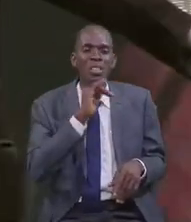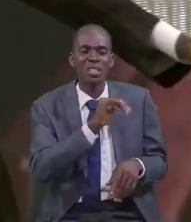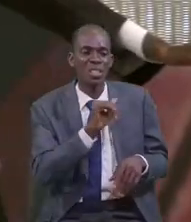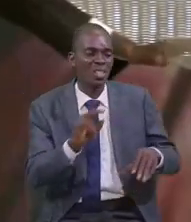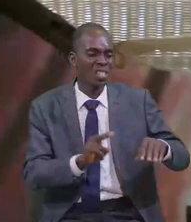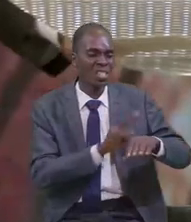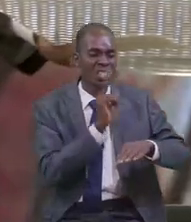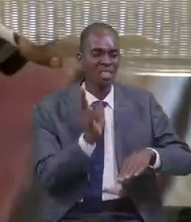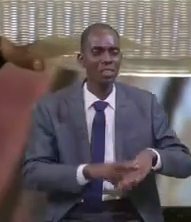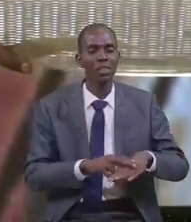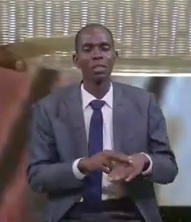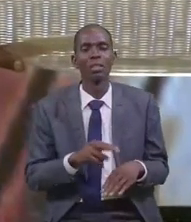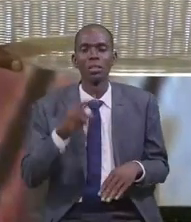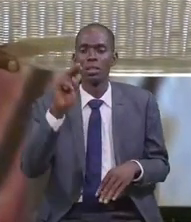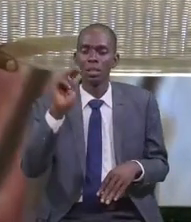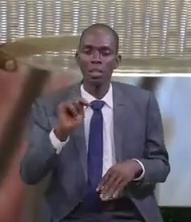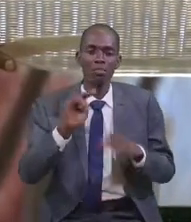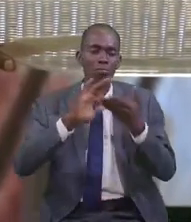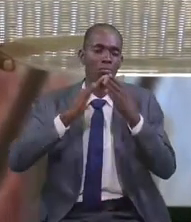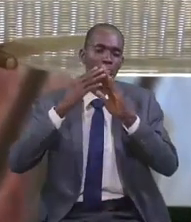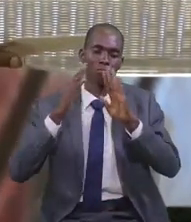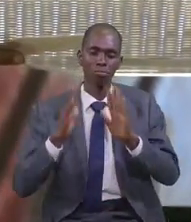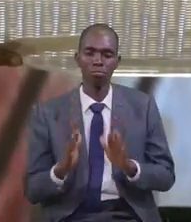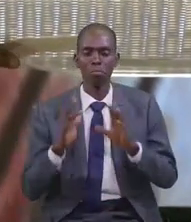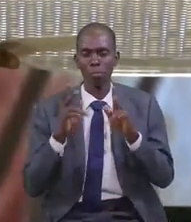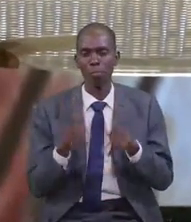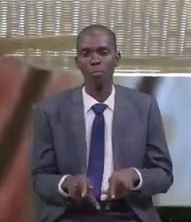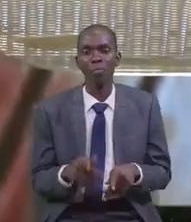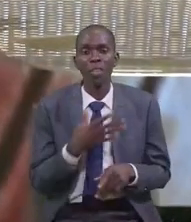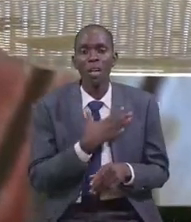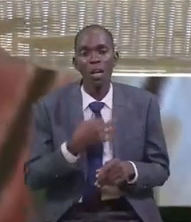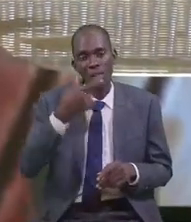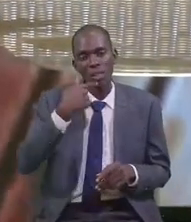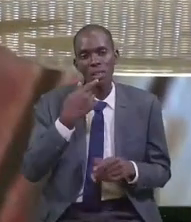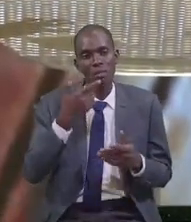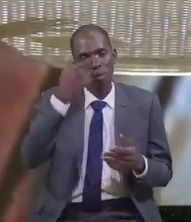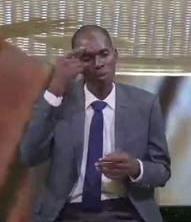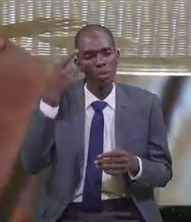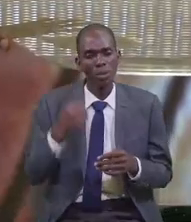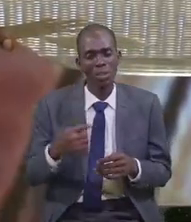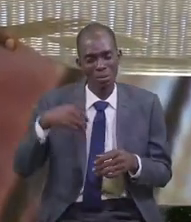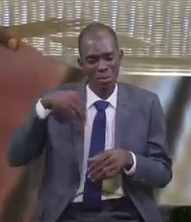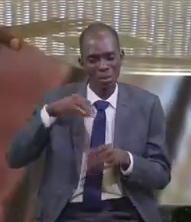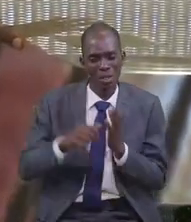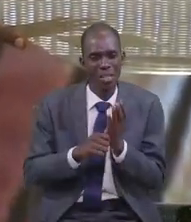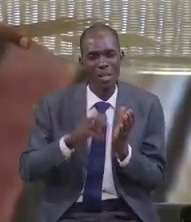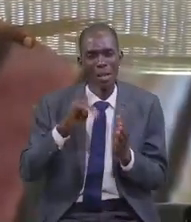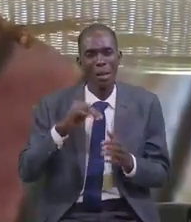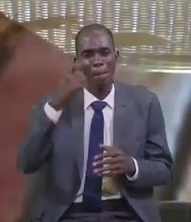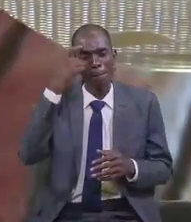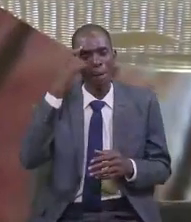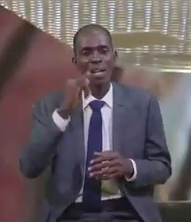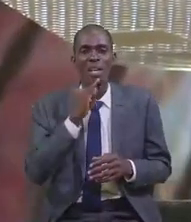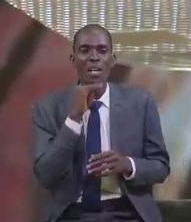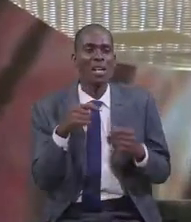naturel qui ne sait pas donner à Dieu. Car l'affection de la chair est initiée contre Dieu. Parce qu'elle ne se soumet pas